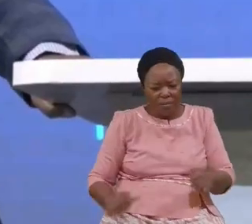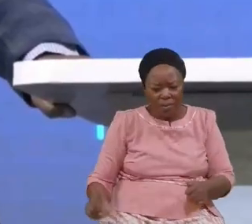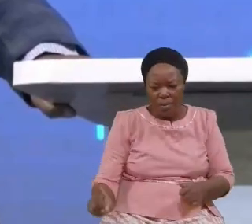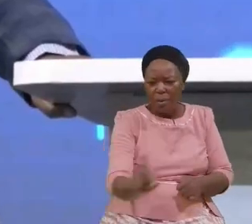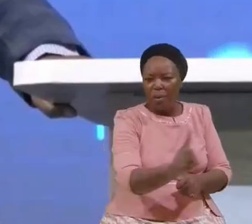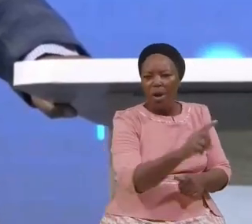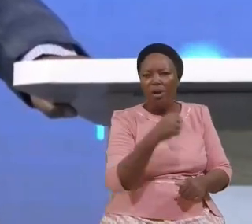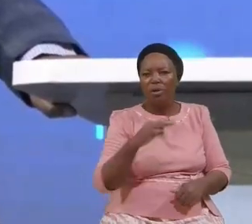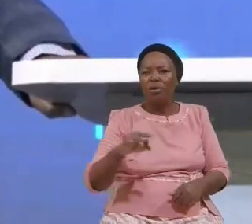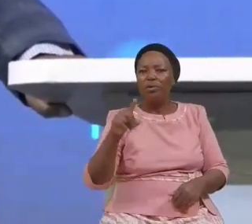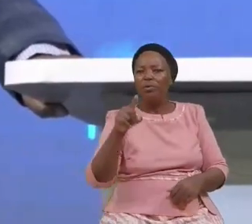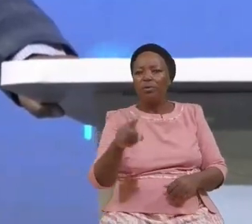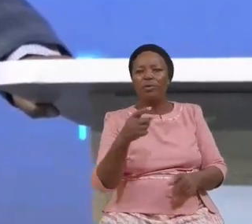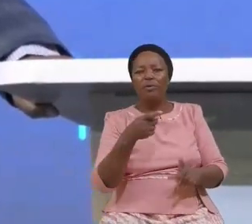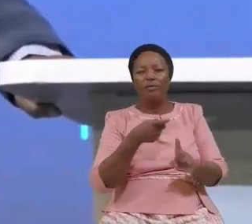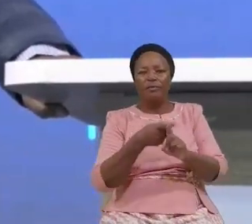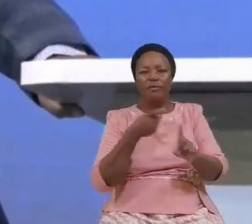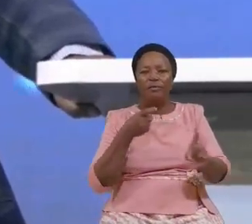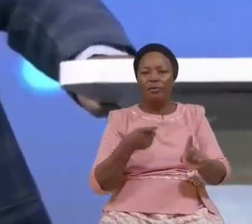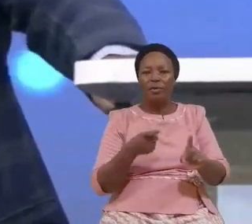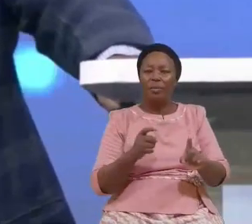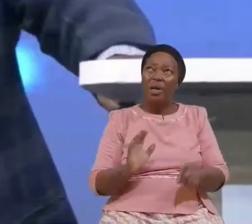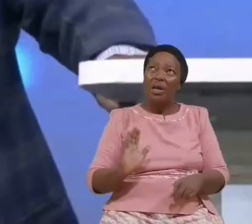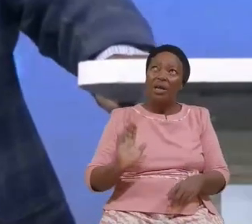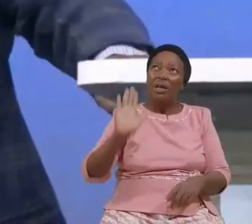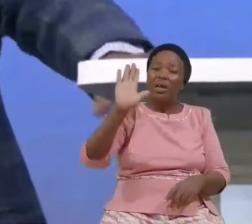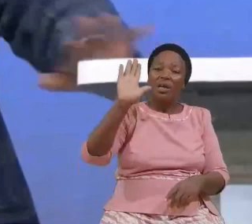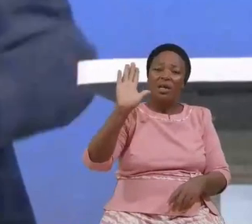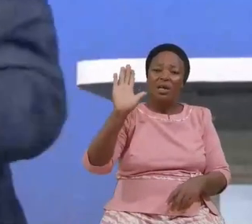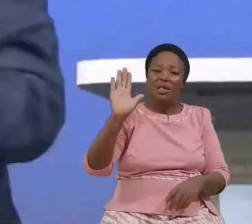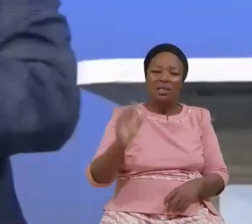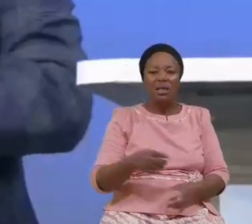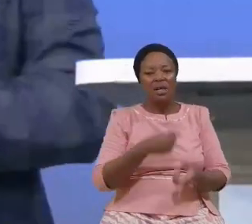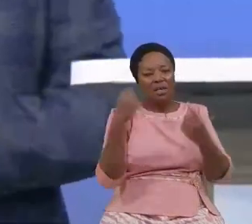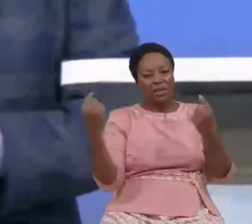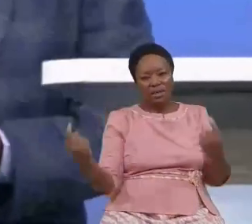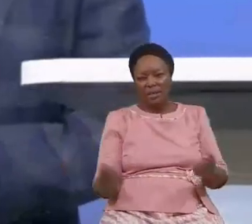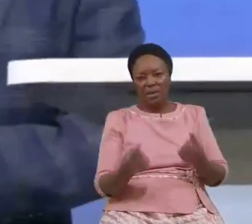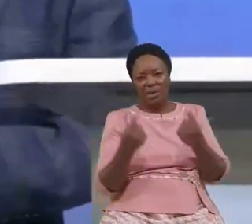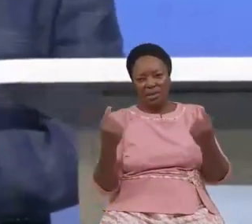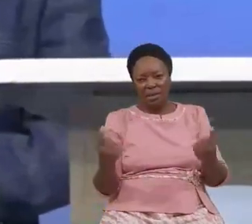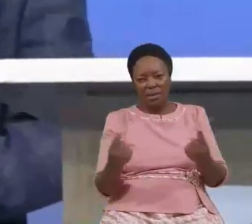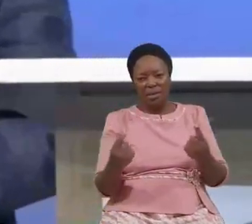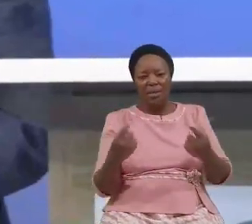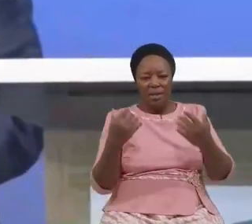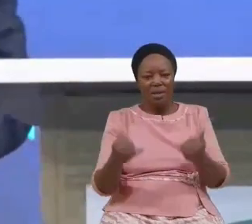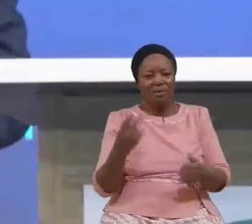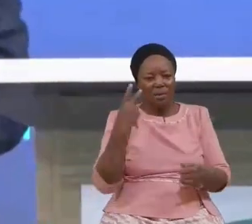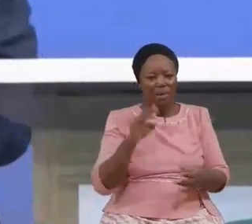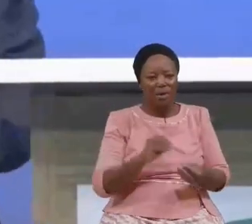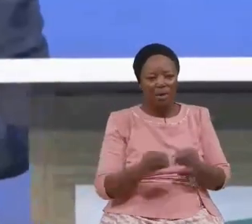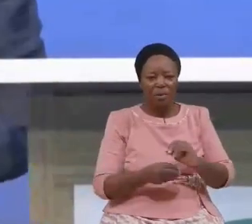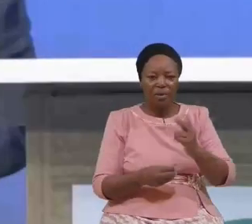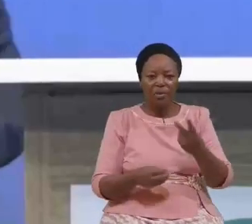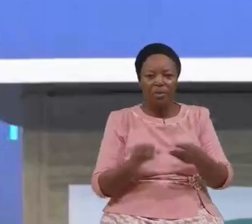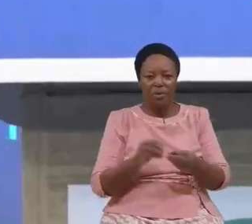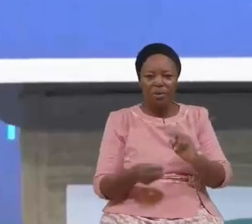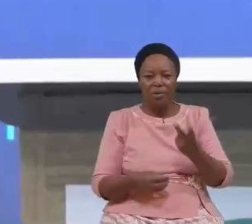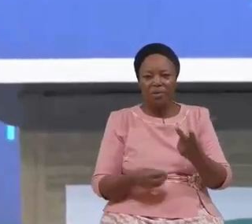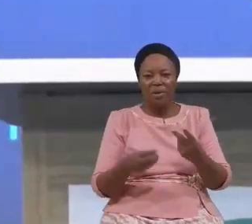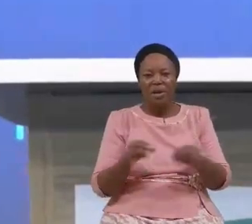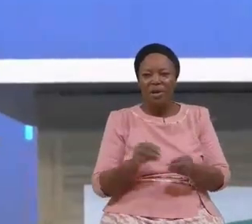pour détourner chacun de ces iniquités deuxième élément maintenant